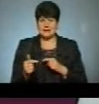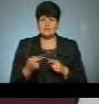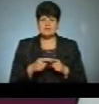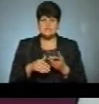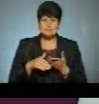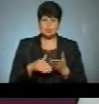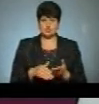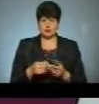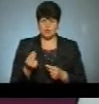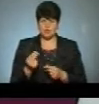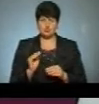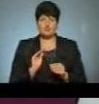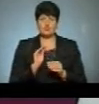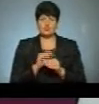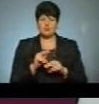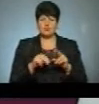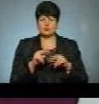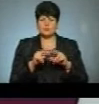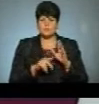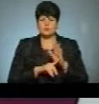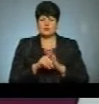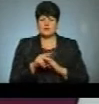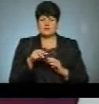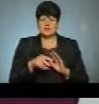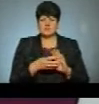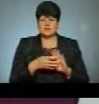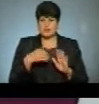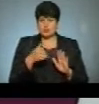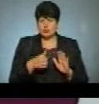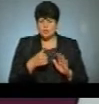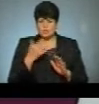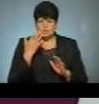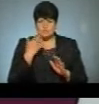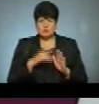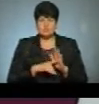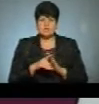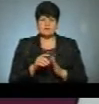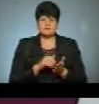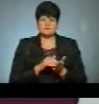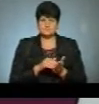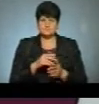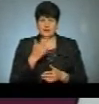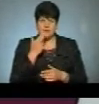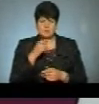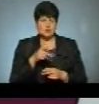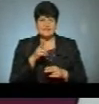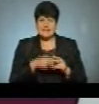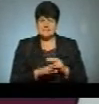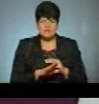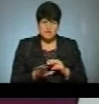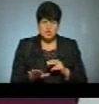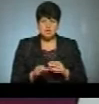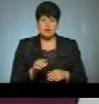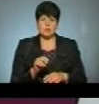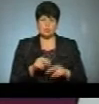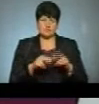спонсорські гроші. Добудовувати лабораторію почали у 2009 році під час епідемії грипу. Тоді її не завершили.